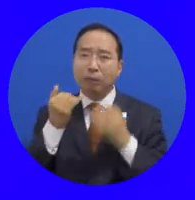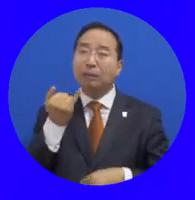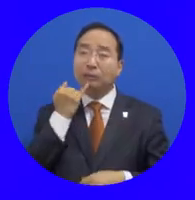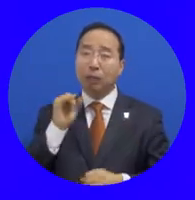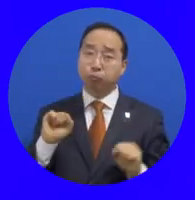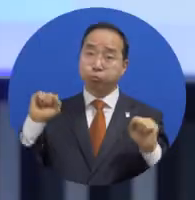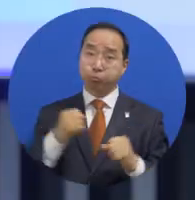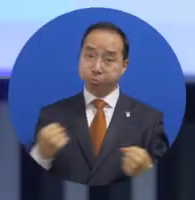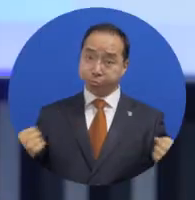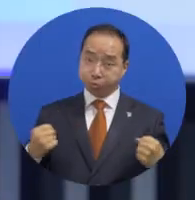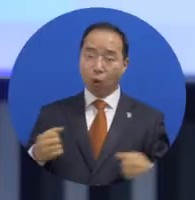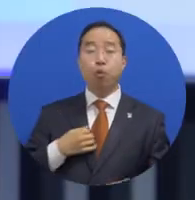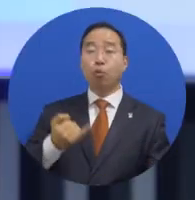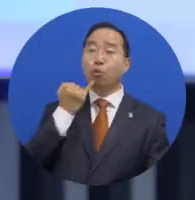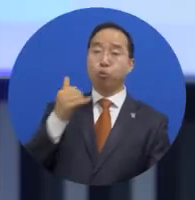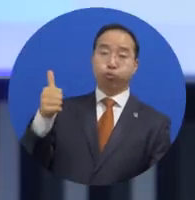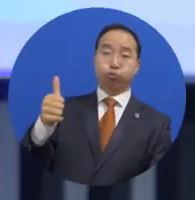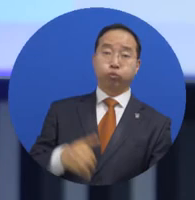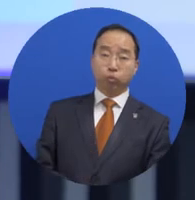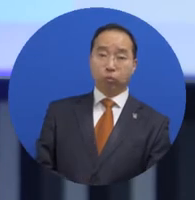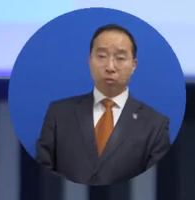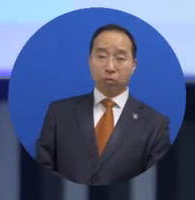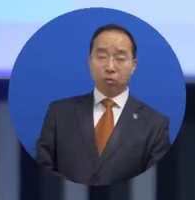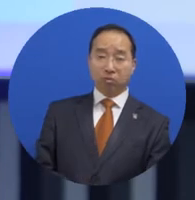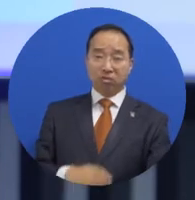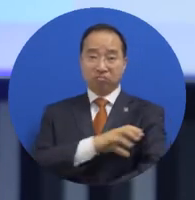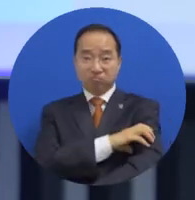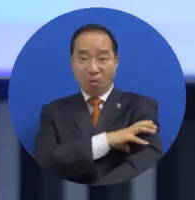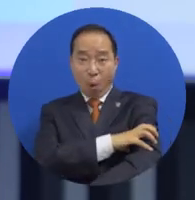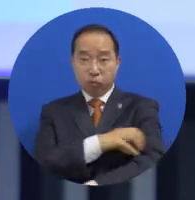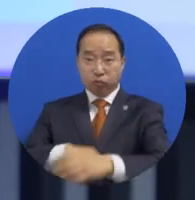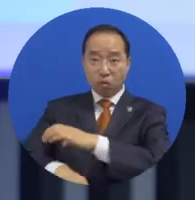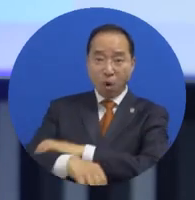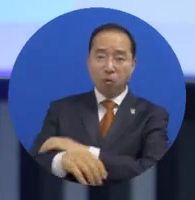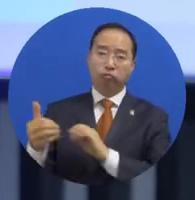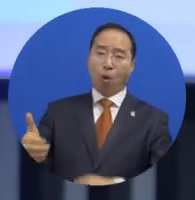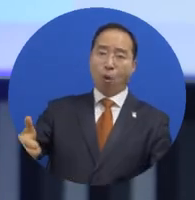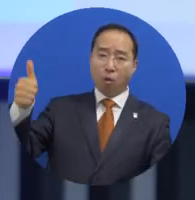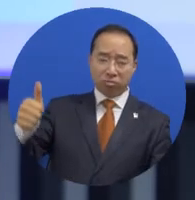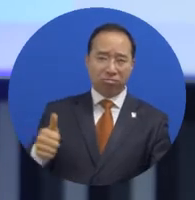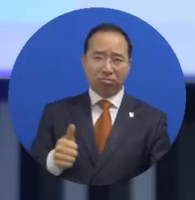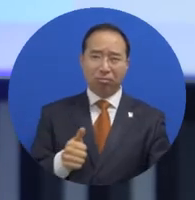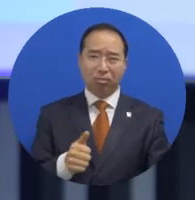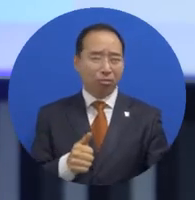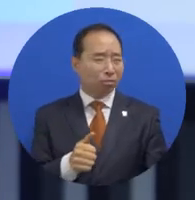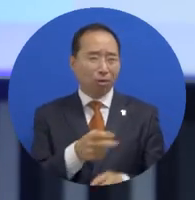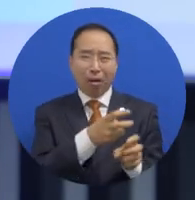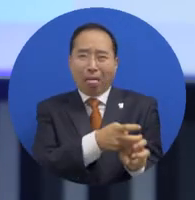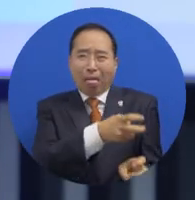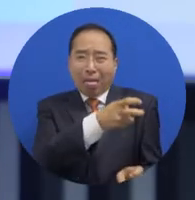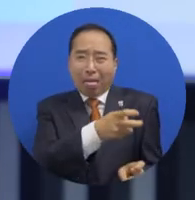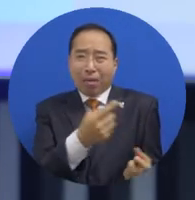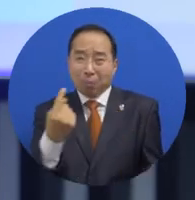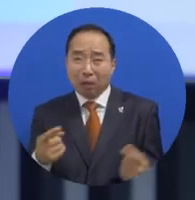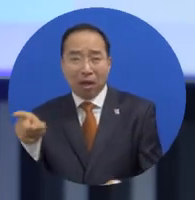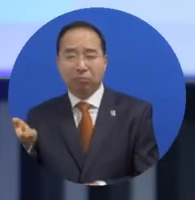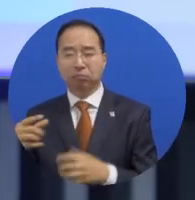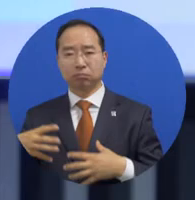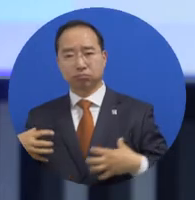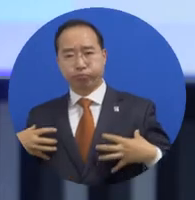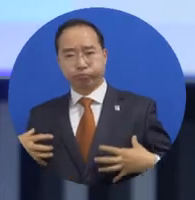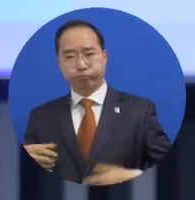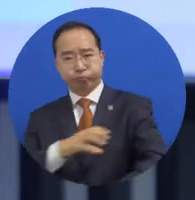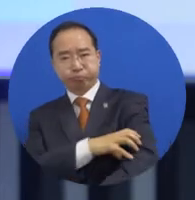아름다운 것 같고요. 막 울퉁불퉁한 근육질 체질이 저는 마르고 그 마른 몸매보다 훨씬